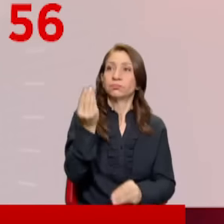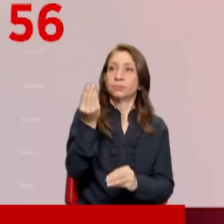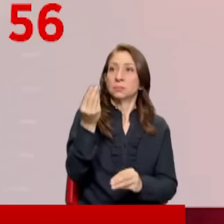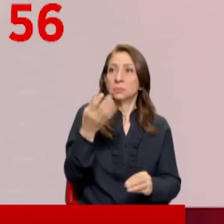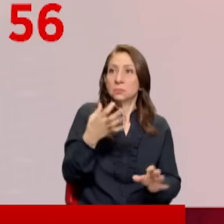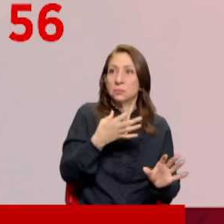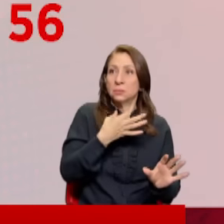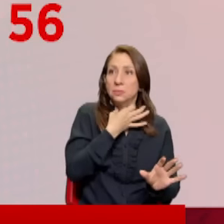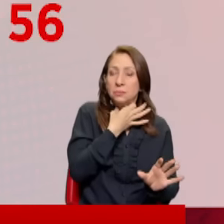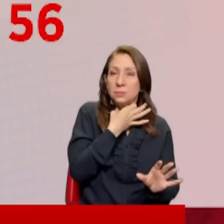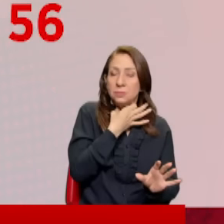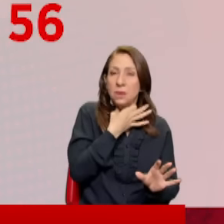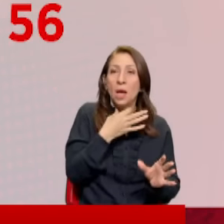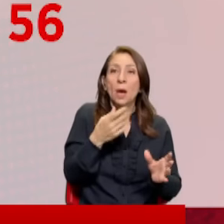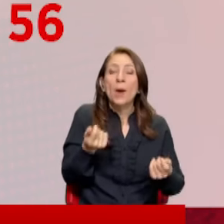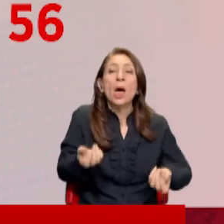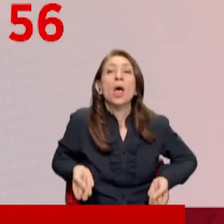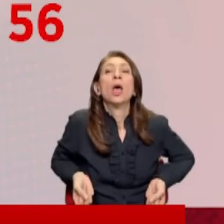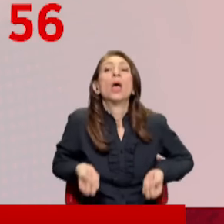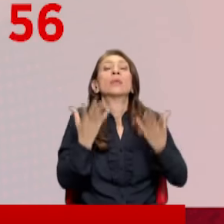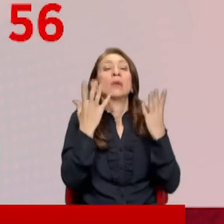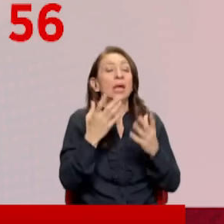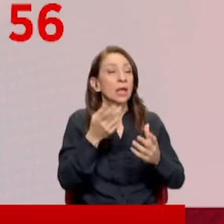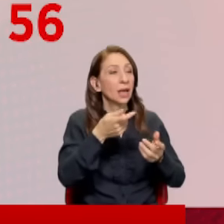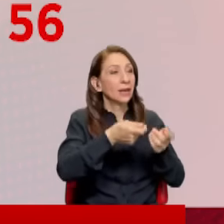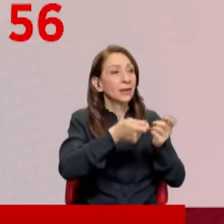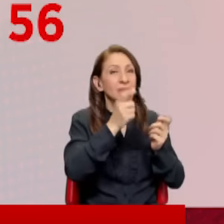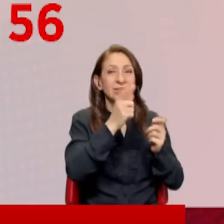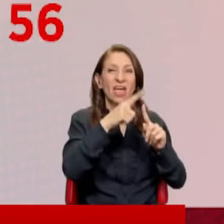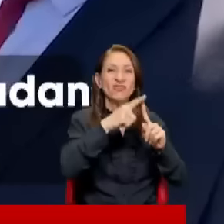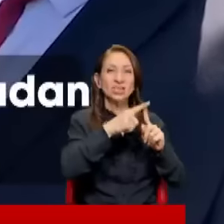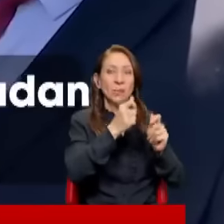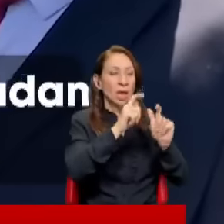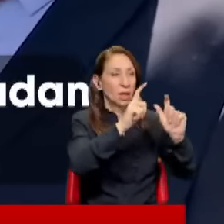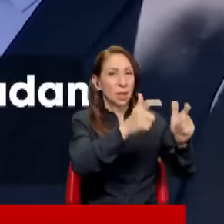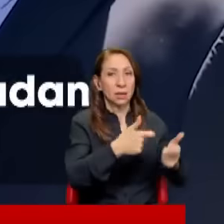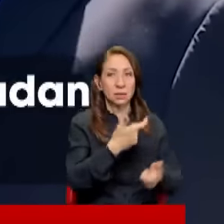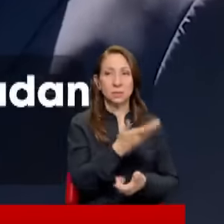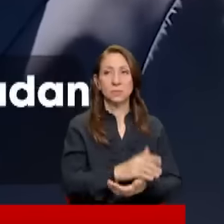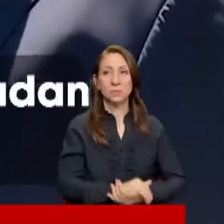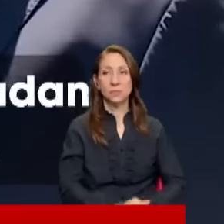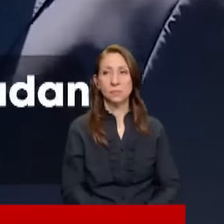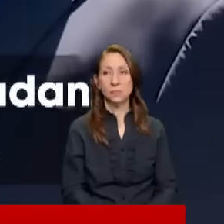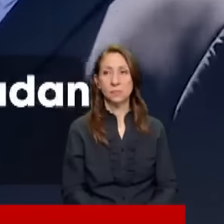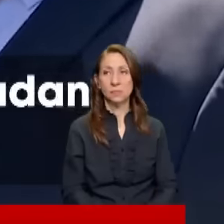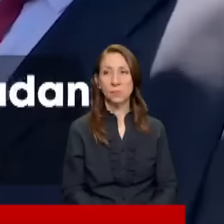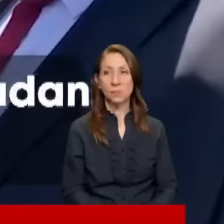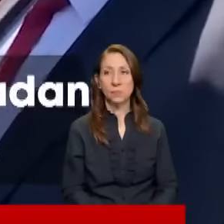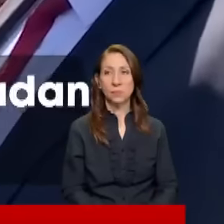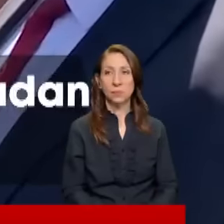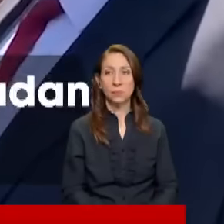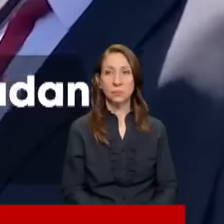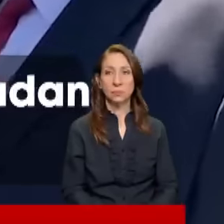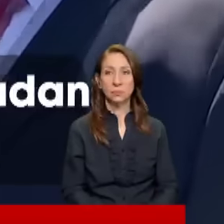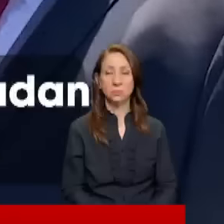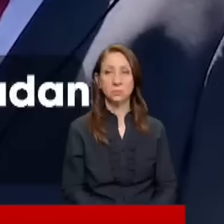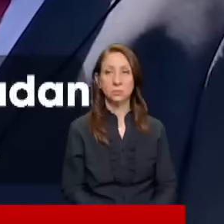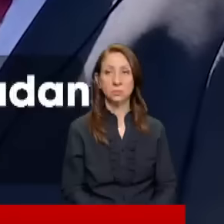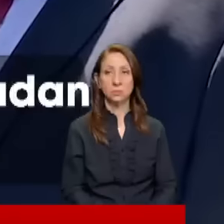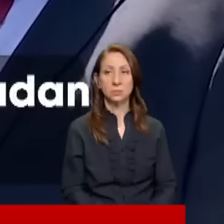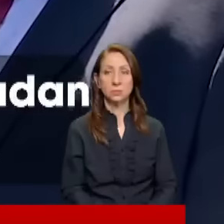kaldı yükün altından kalkamayan tefeciye koştu işçi yiyesi için tefeciye düşmek zorundasın Çavuş para almadan tarlaya